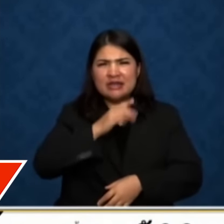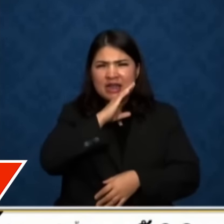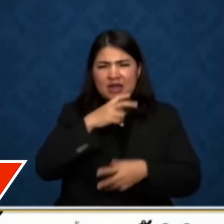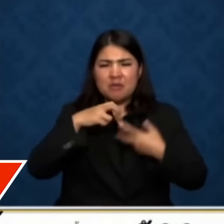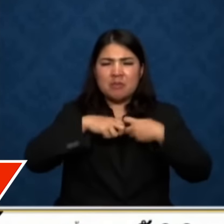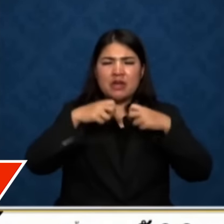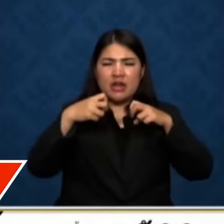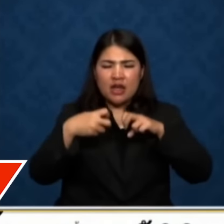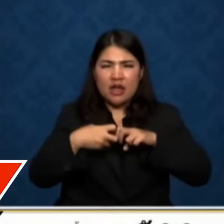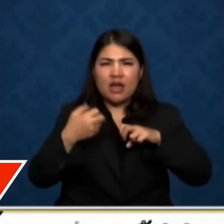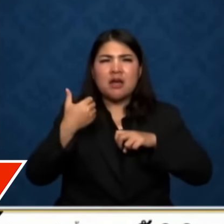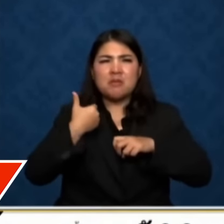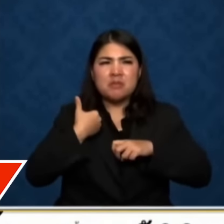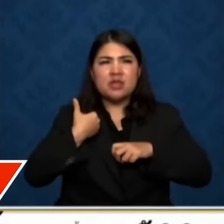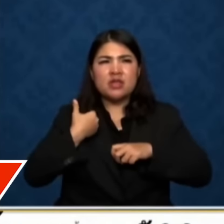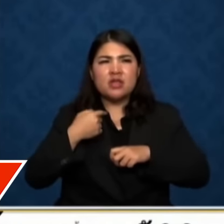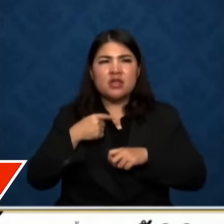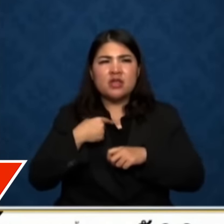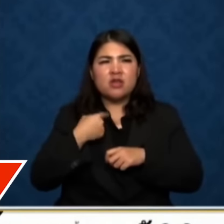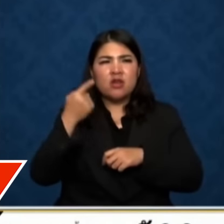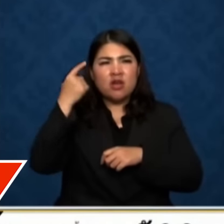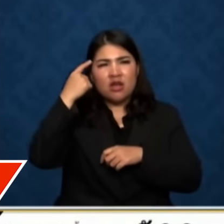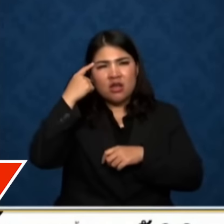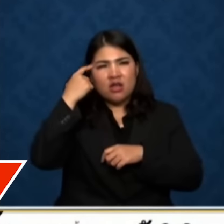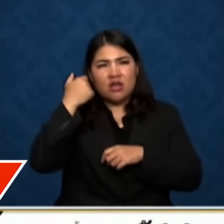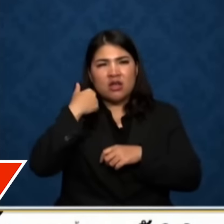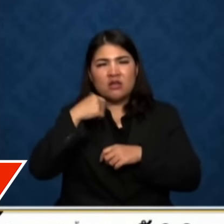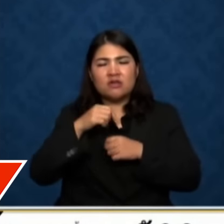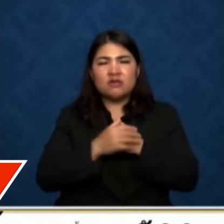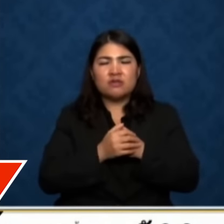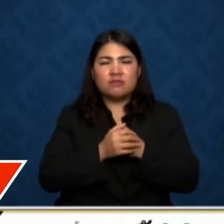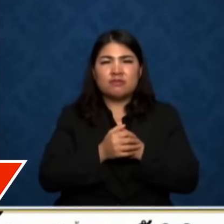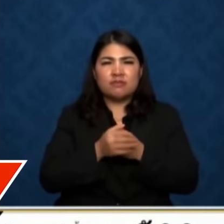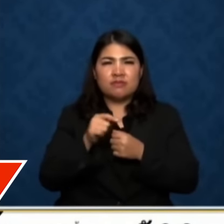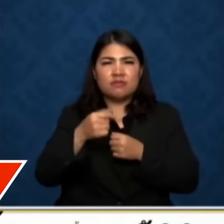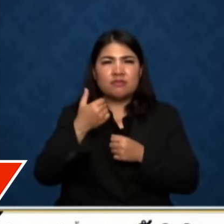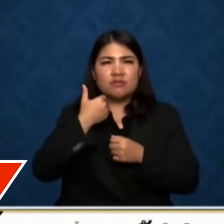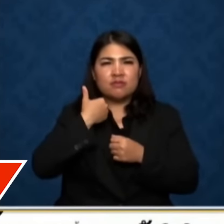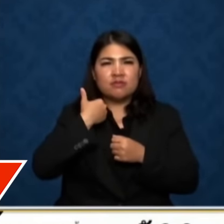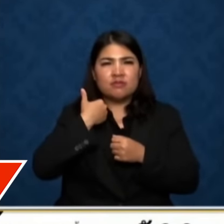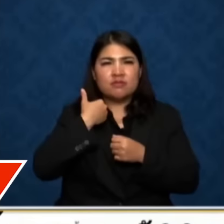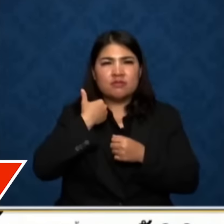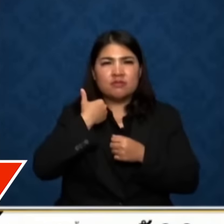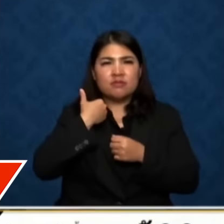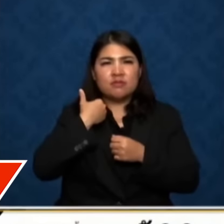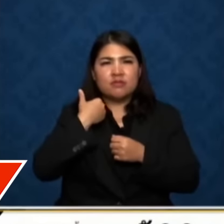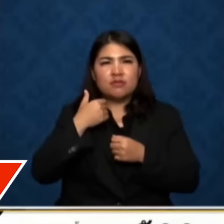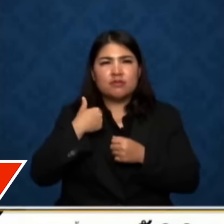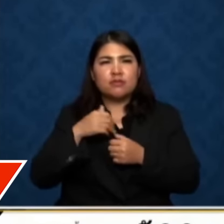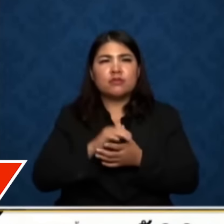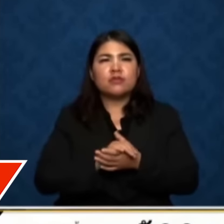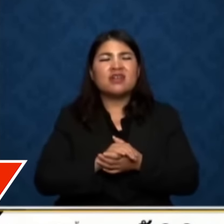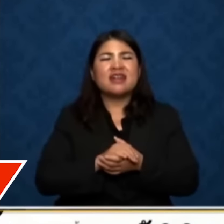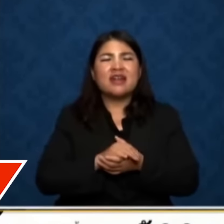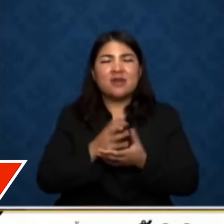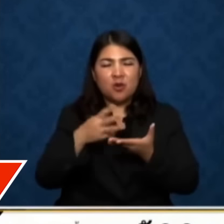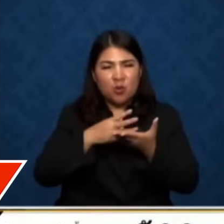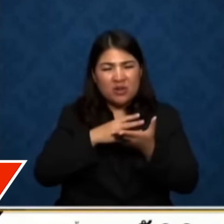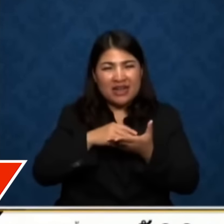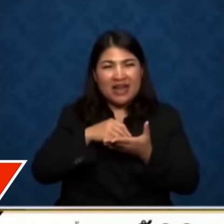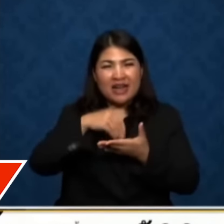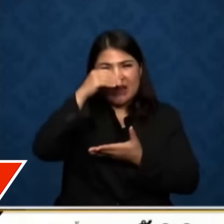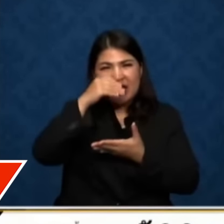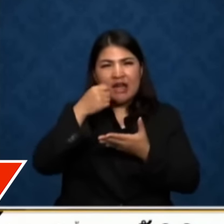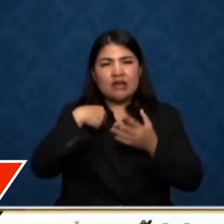หามันต้องมีความเห็นแหละแต่ผมพยายามหลีกเลี่ยงความเห็นส่วนตัวอย่างมากที่สุดแล้วใช้เป็นความเห็นทางวิชาการประก